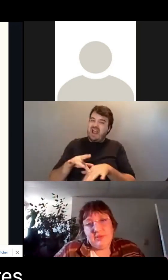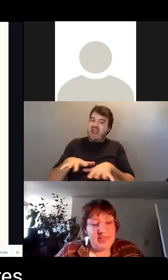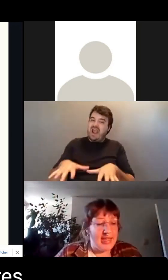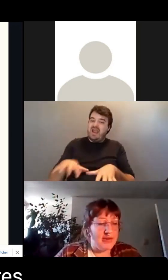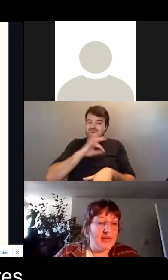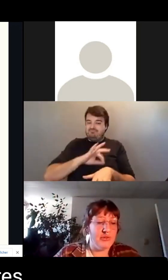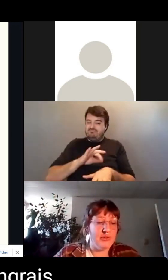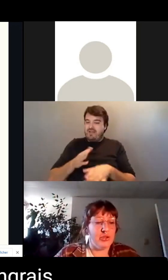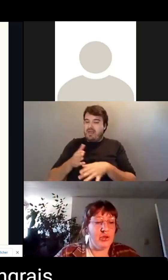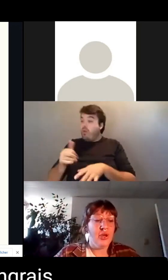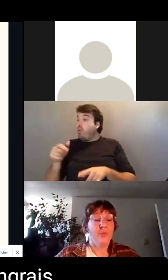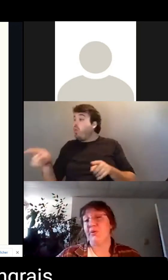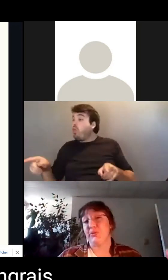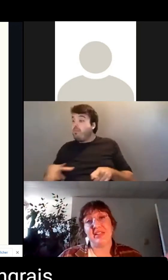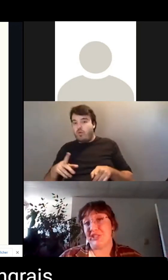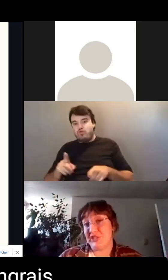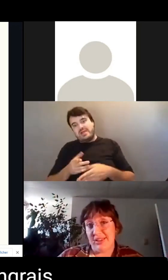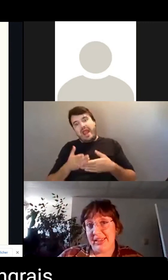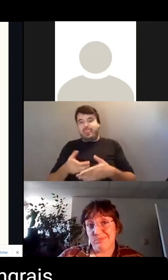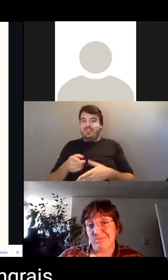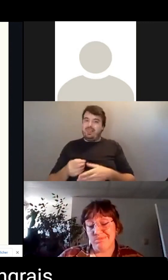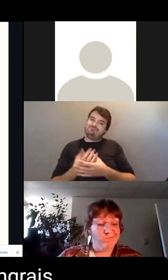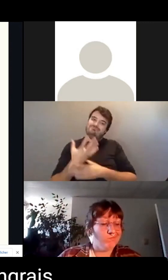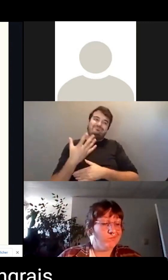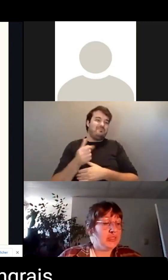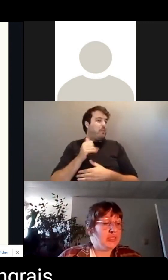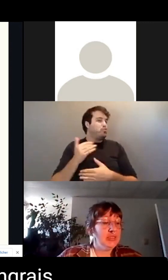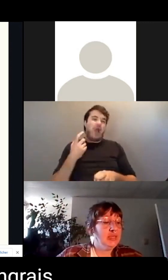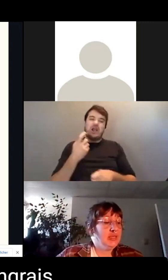aussi ça bénéficie à elle-même. Donc, pas besoin d'acheter de l'engrais.